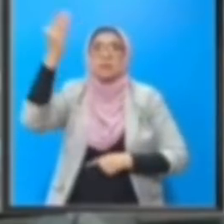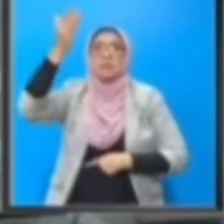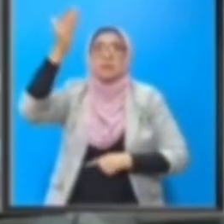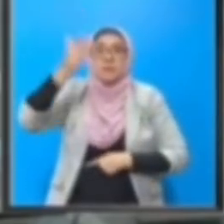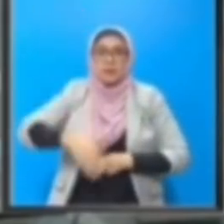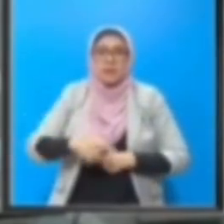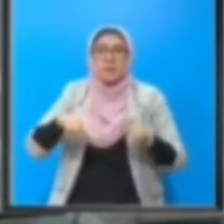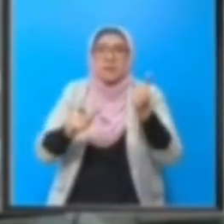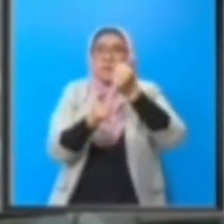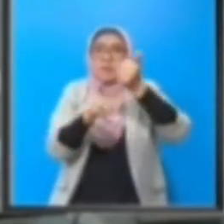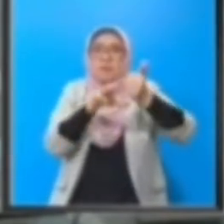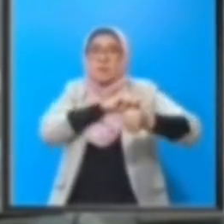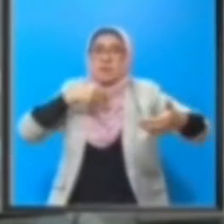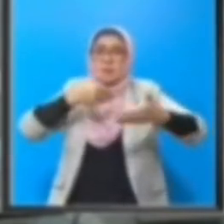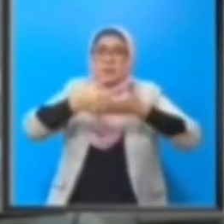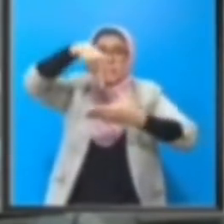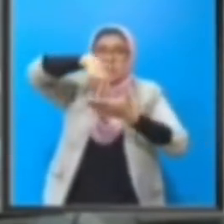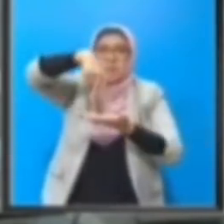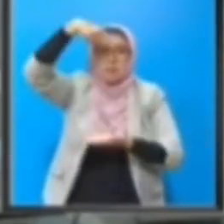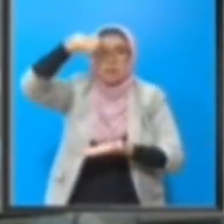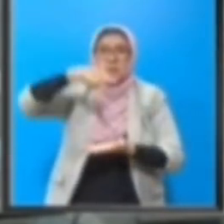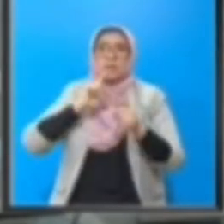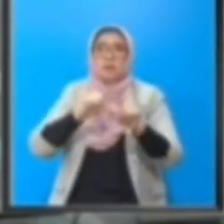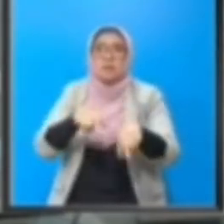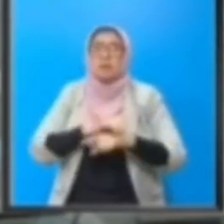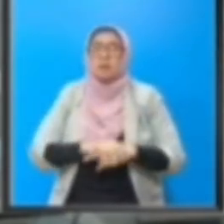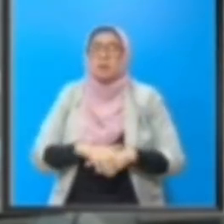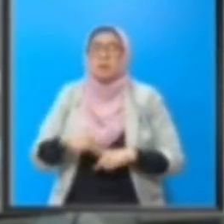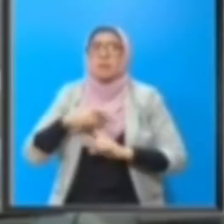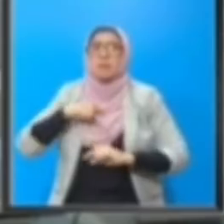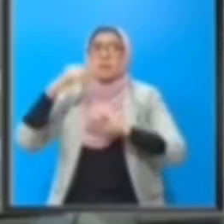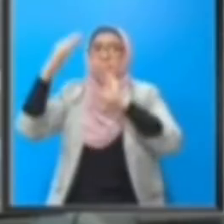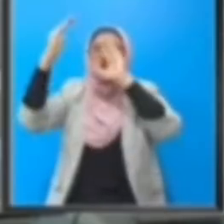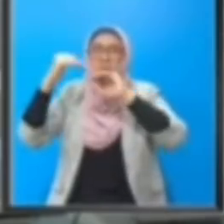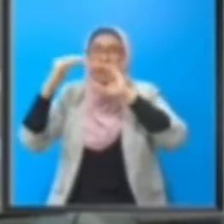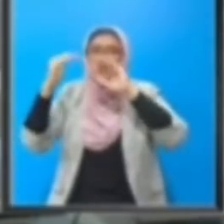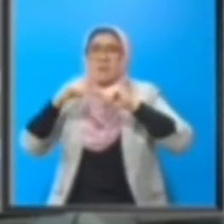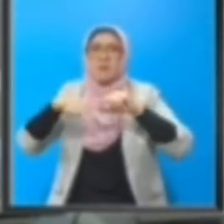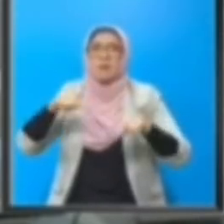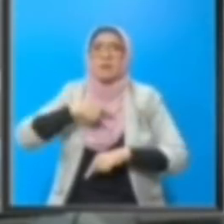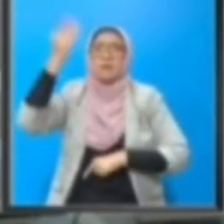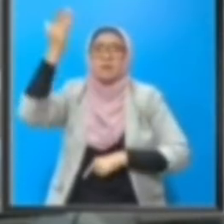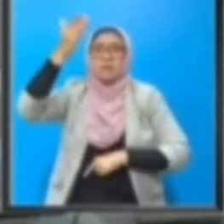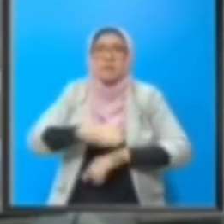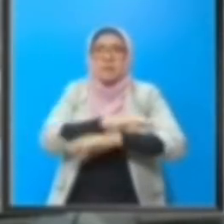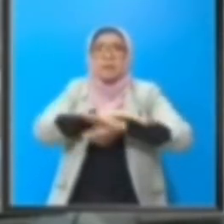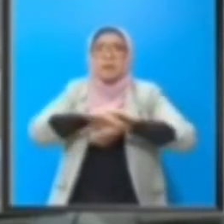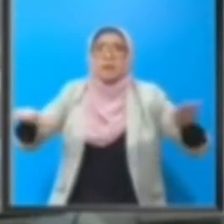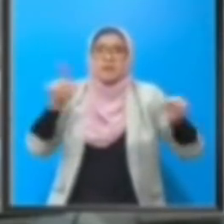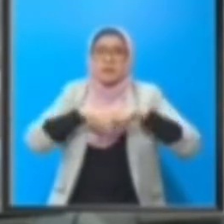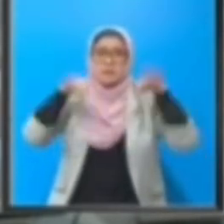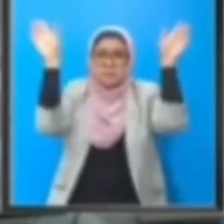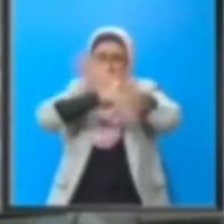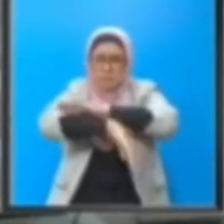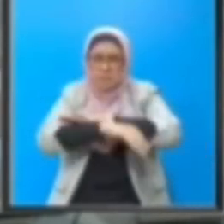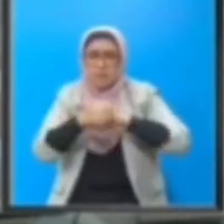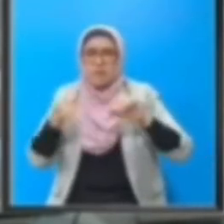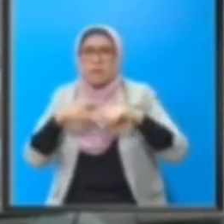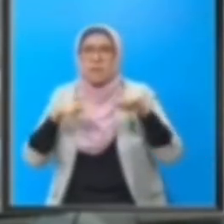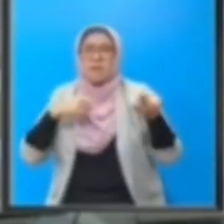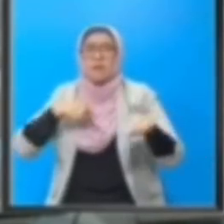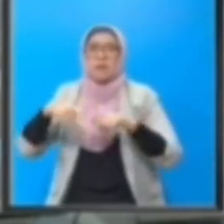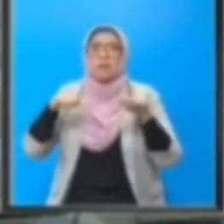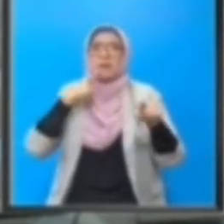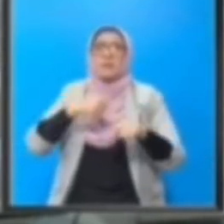hampir berdiri untuk menjawab. Saya harap Tuan Speaker jangan melindungi ahli-ahli parlimen seperti Tasik Glugo yang membuat kesalahan besar dalam